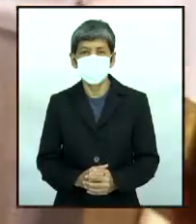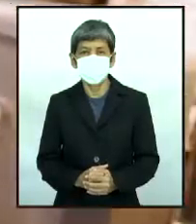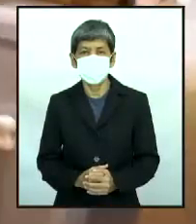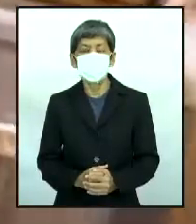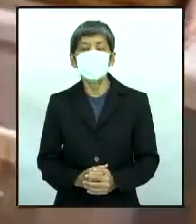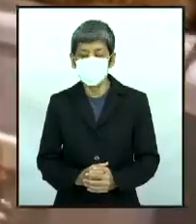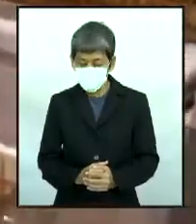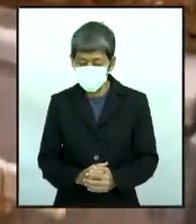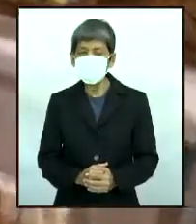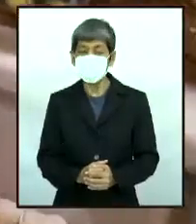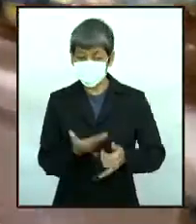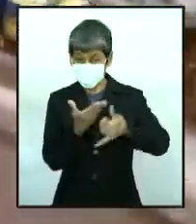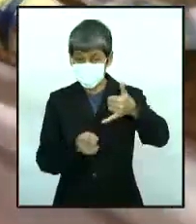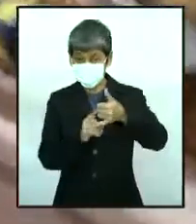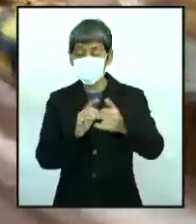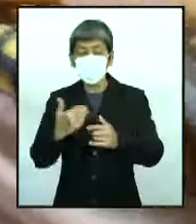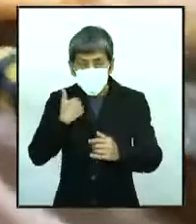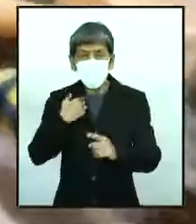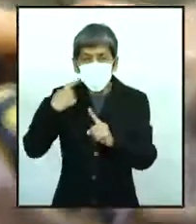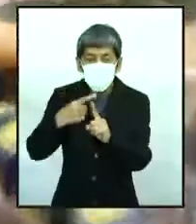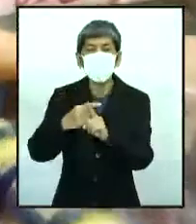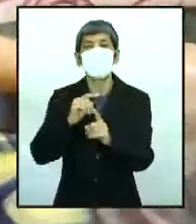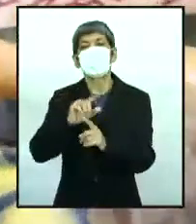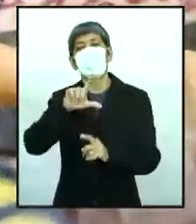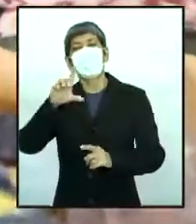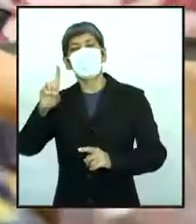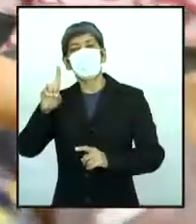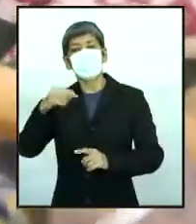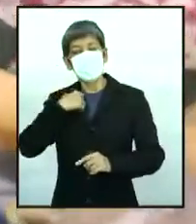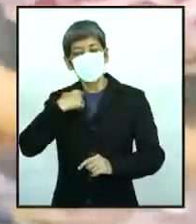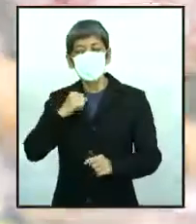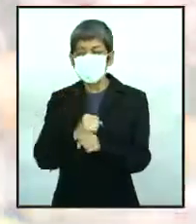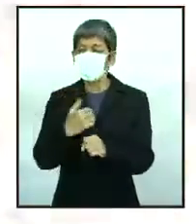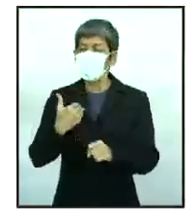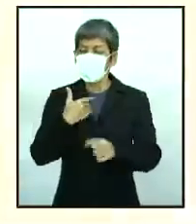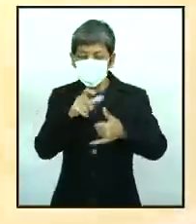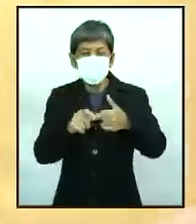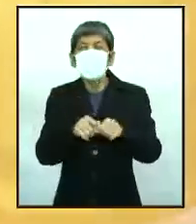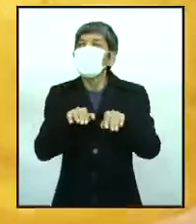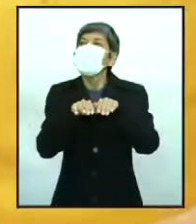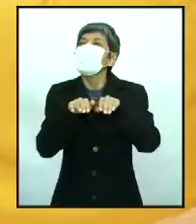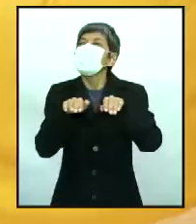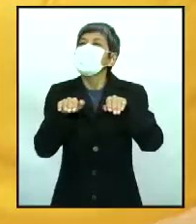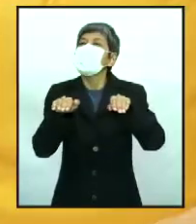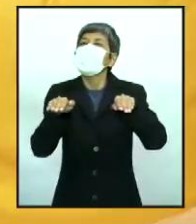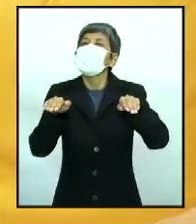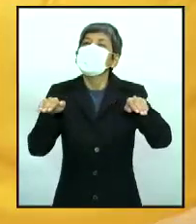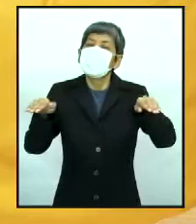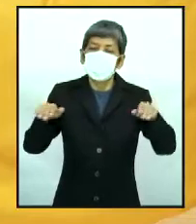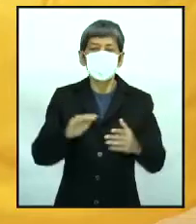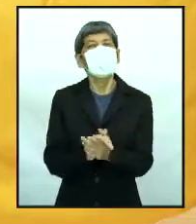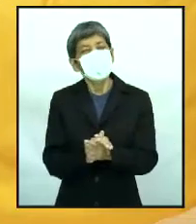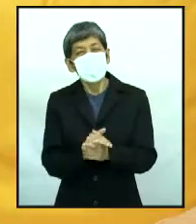แล้วอีกอย่างหนึ่งความที่เขาเป็น LD เขามองโลกมิติเดียวเขาเป็นคนซิมเพิลเรียบๆฉะนั้นท็อปิก